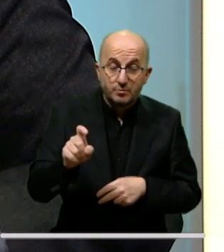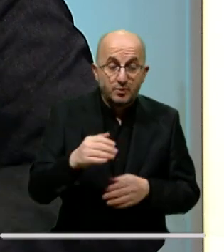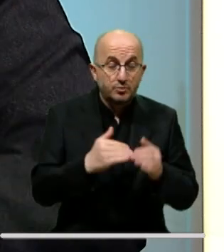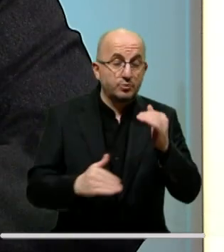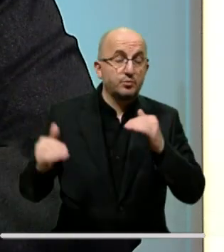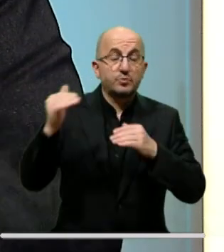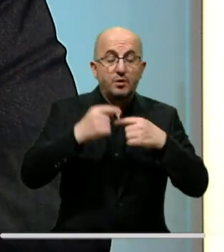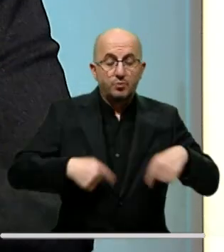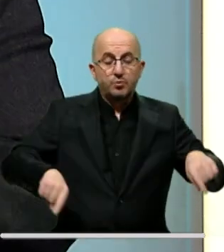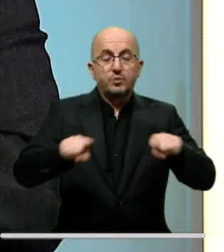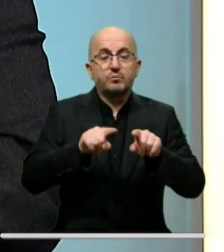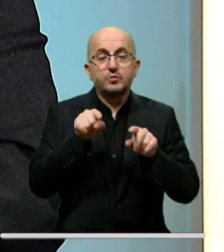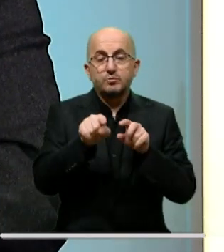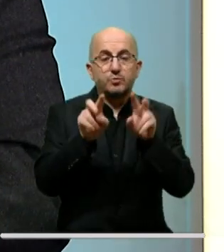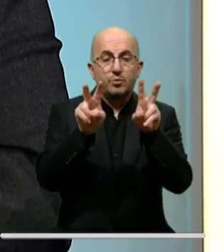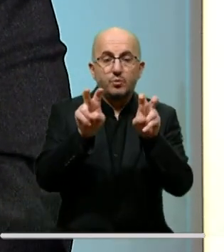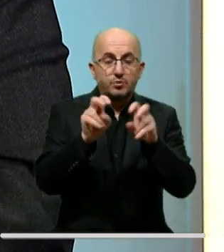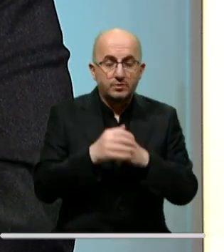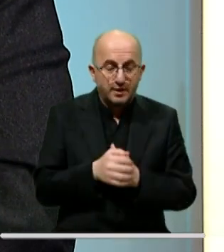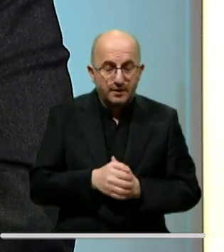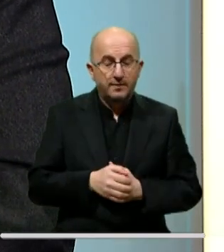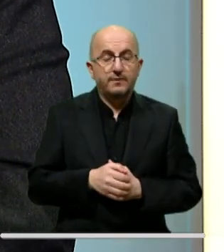İşleri Yüksek kurulumuz bu konuda